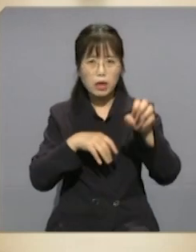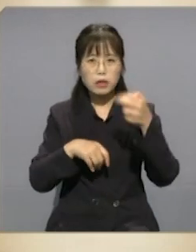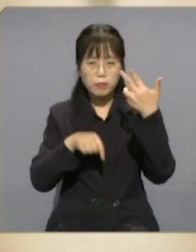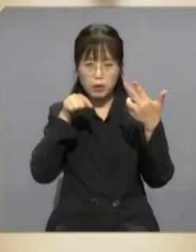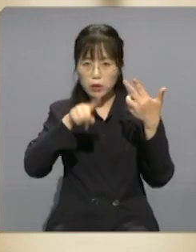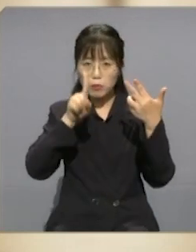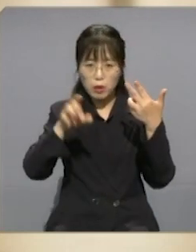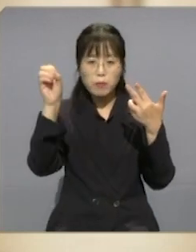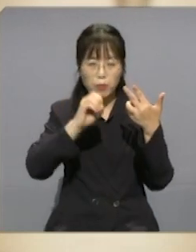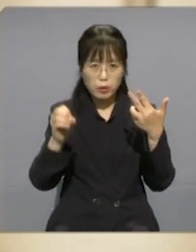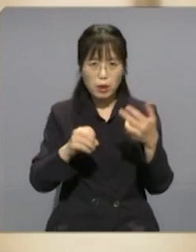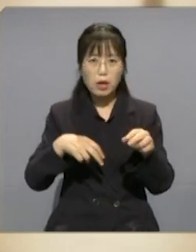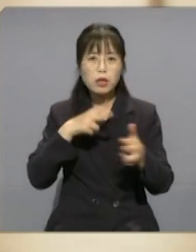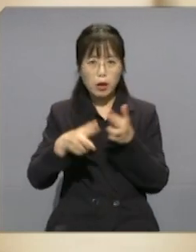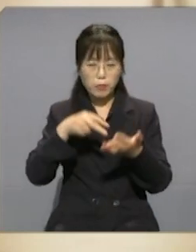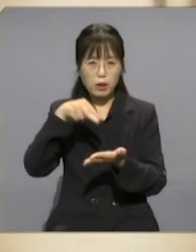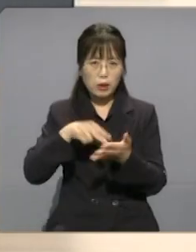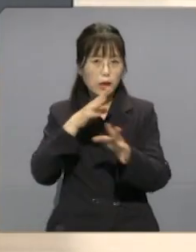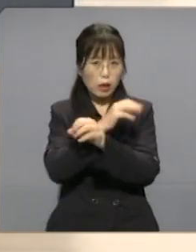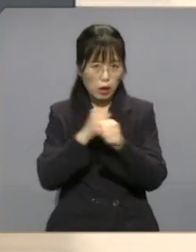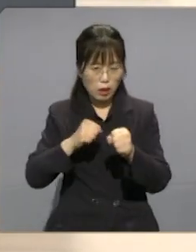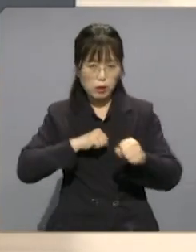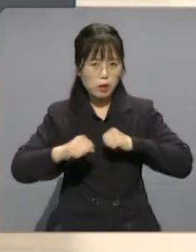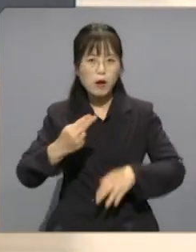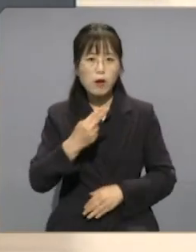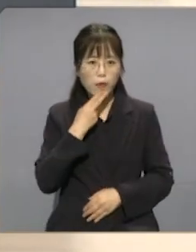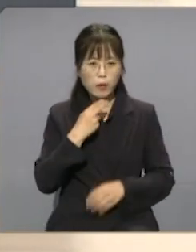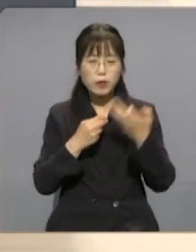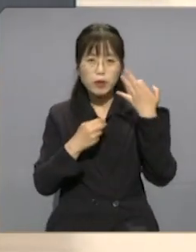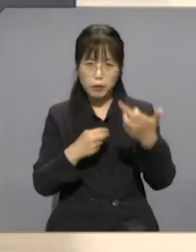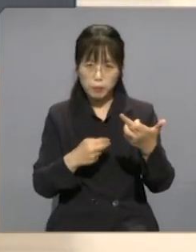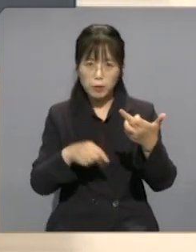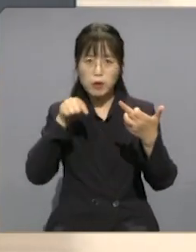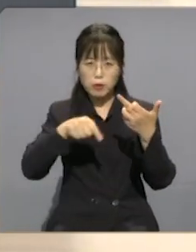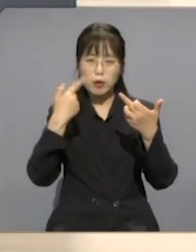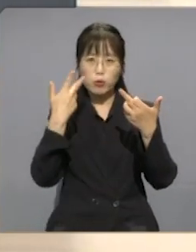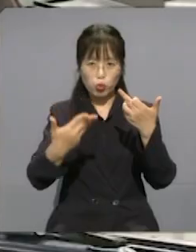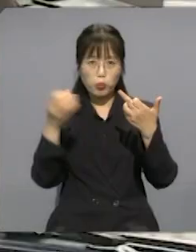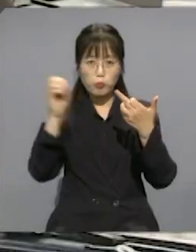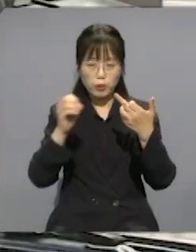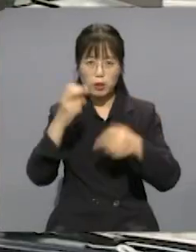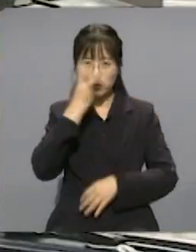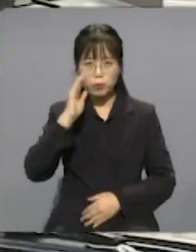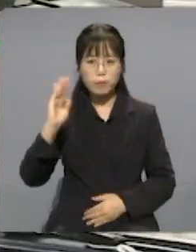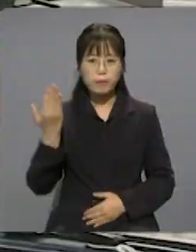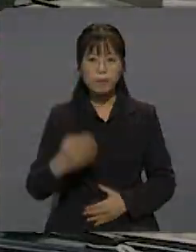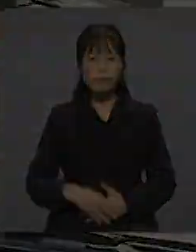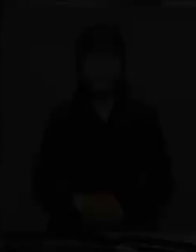47.1%였고 사업자 측의 계약 불이행이 17.9%로 조사됐습니다.